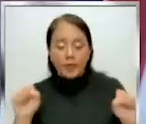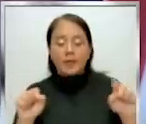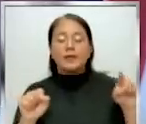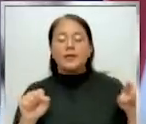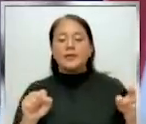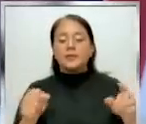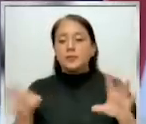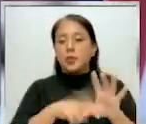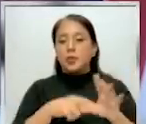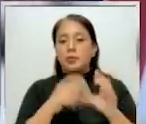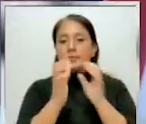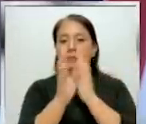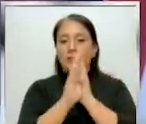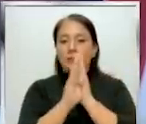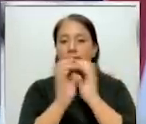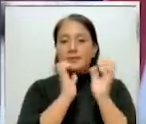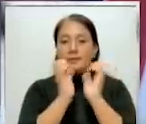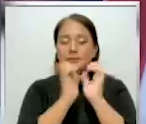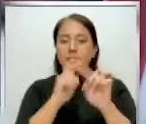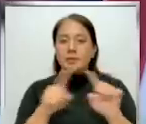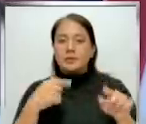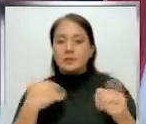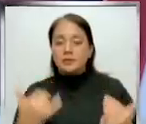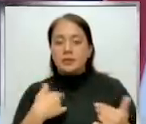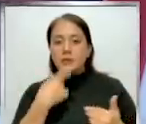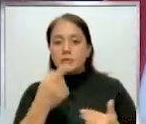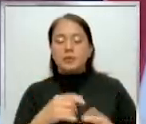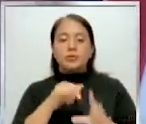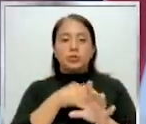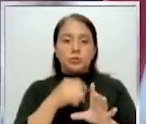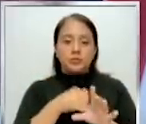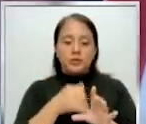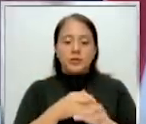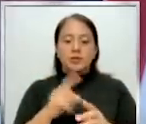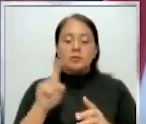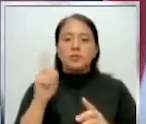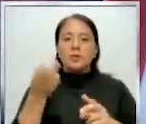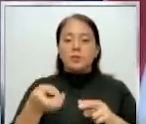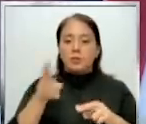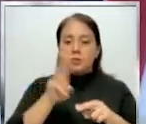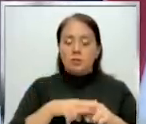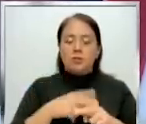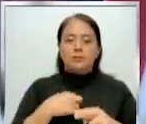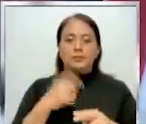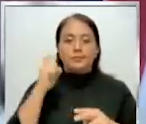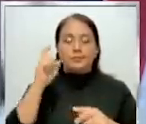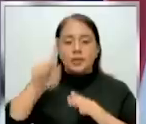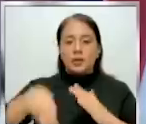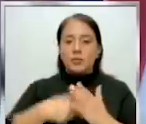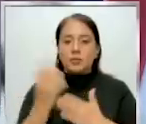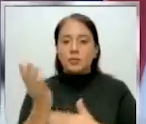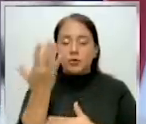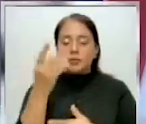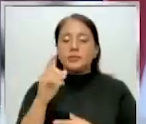news, dinidinig na ang petisyon ng mga jeepney operators ng pisong dagdag singil tuwing rush hour sa umaga at rush